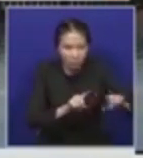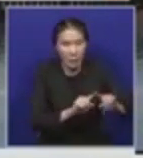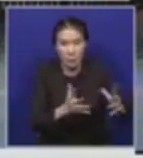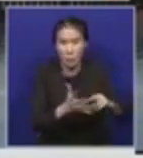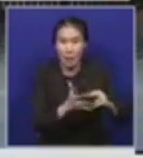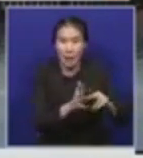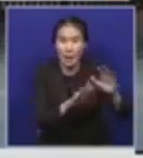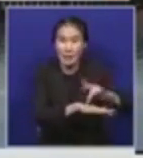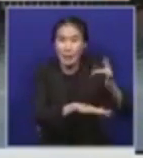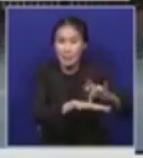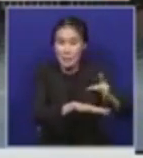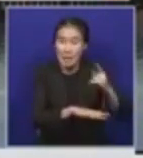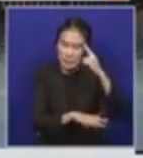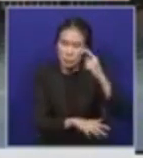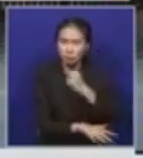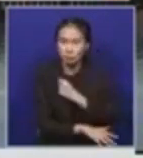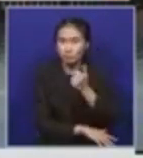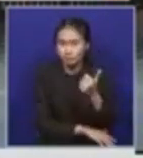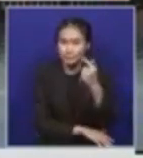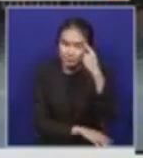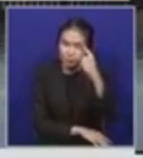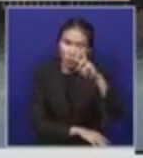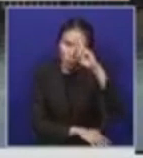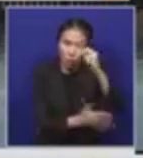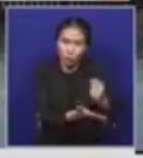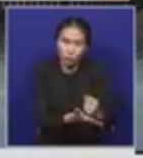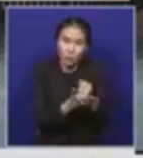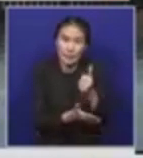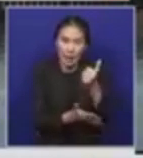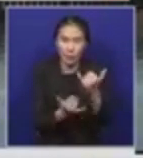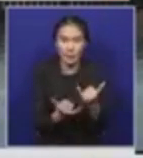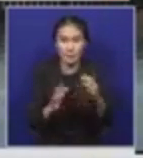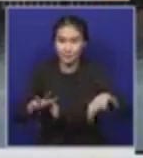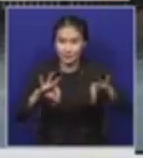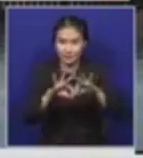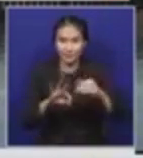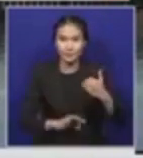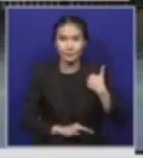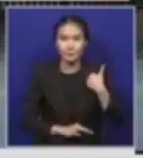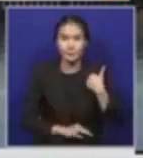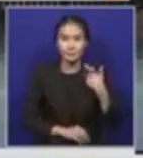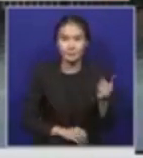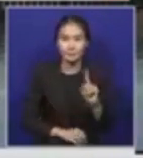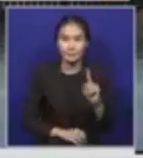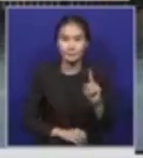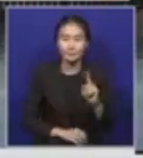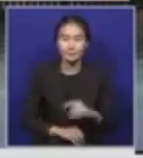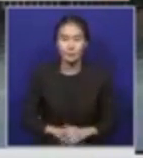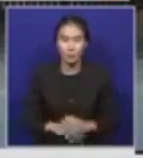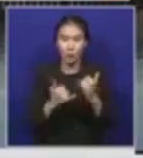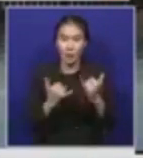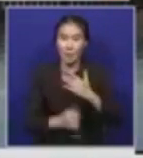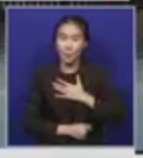ที่ทนทานต้านทานต่อโรคเพราะฉะนั้นโจทย์สำคัญมาอยู่ตรงนี้ครับท่านประธานครับที่ในส่วนผม